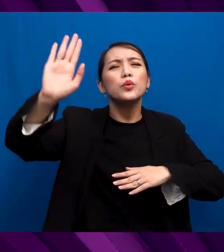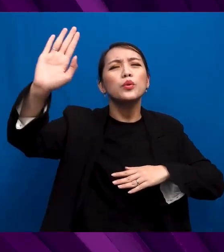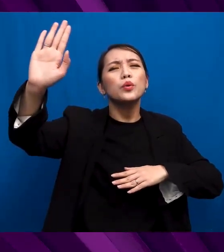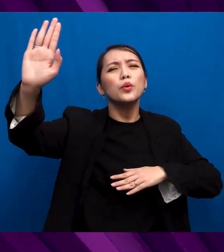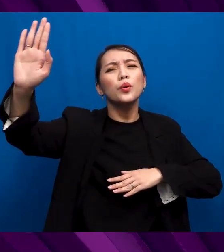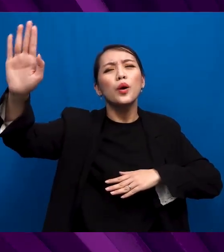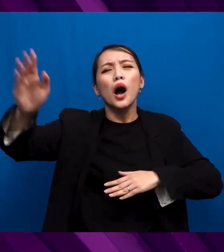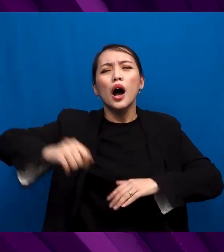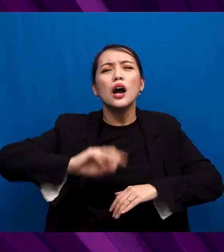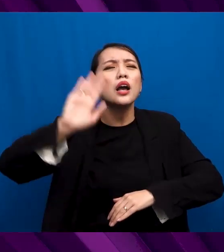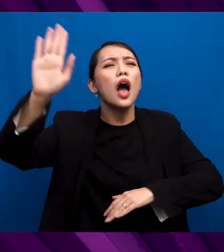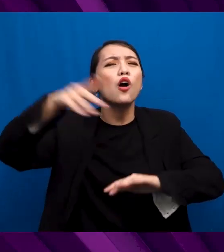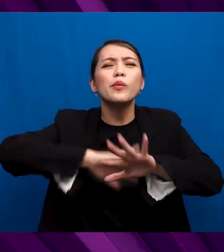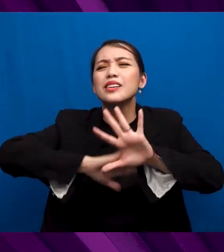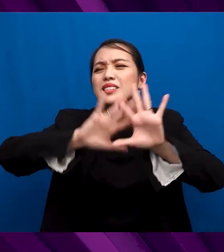So.